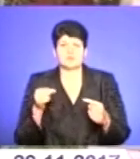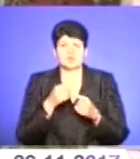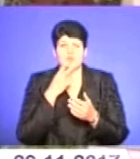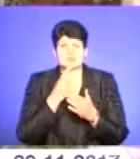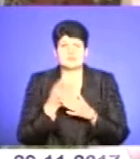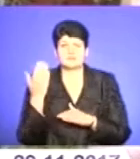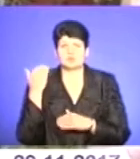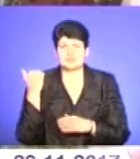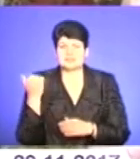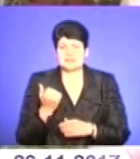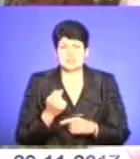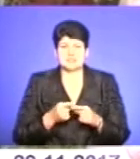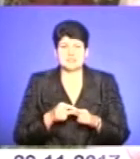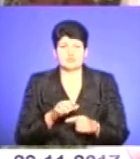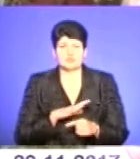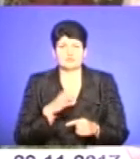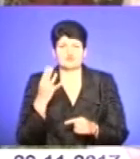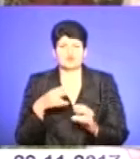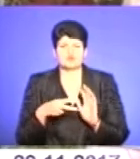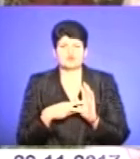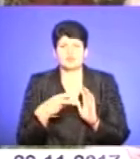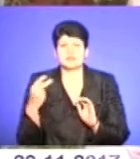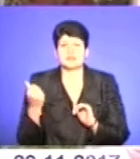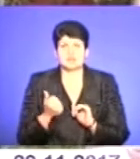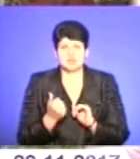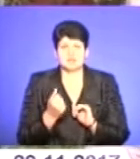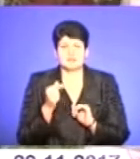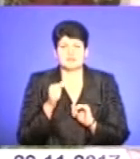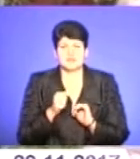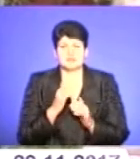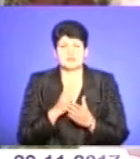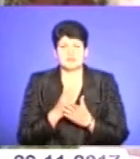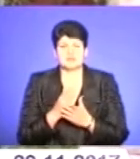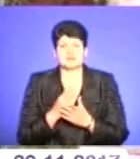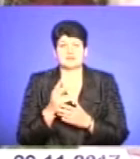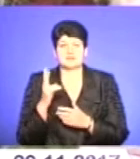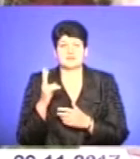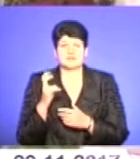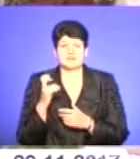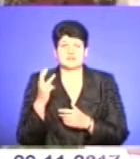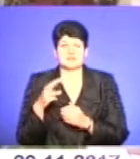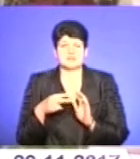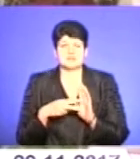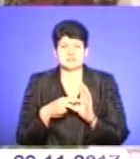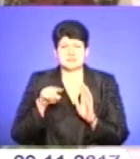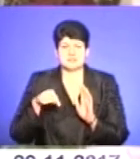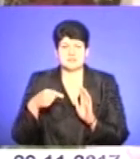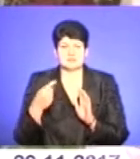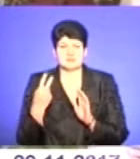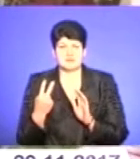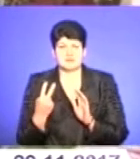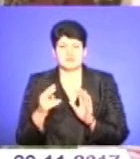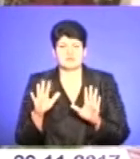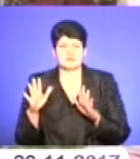минулий тиждень, це в нас був 47-й тиждень, він склав 232,1 випадка на 100 тисяч